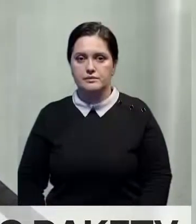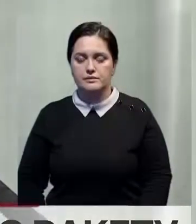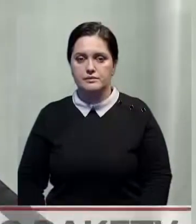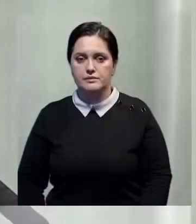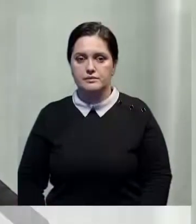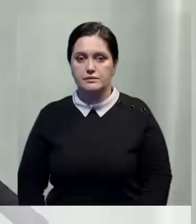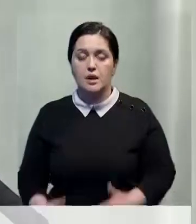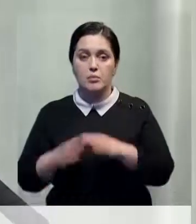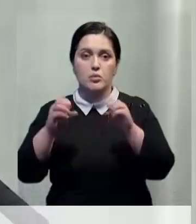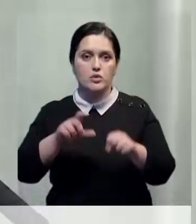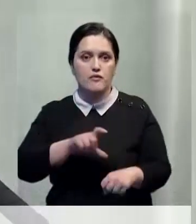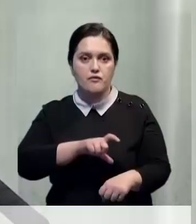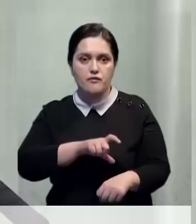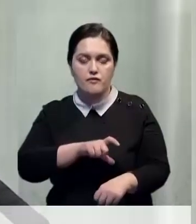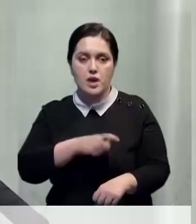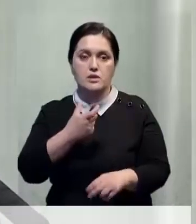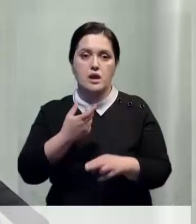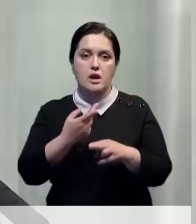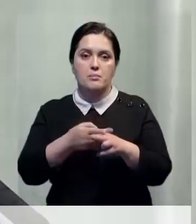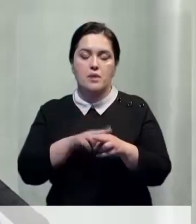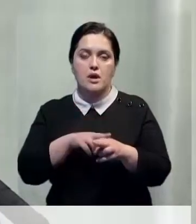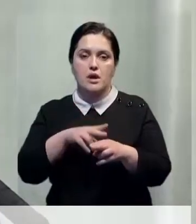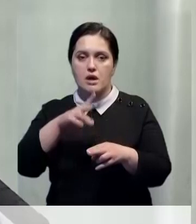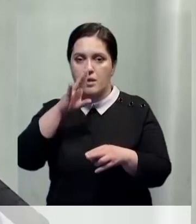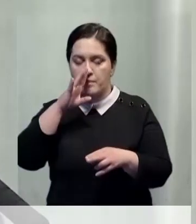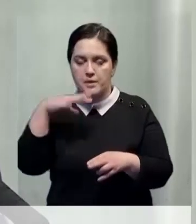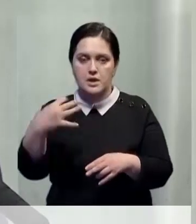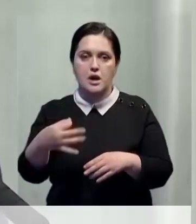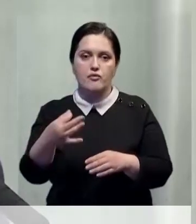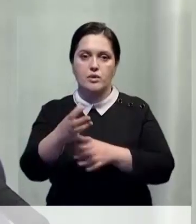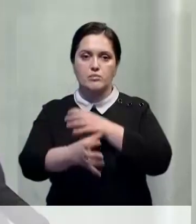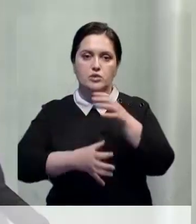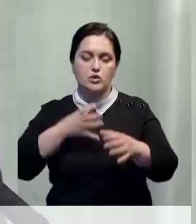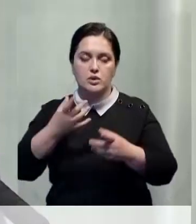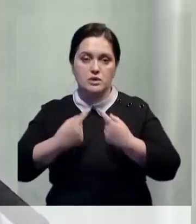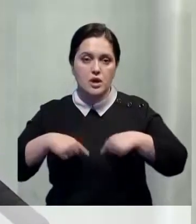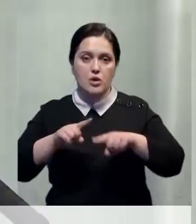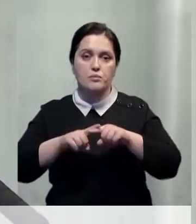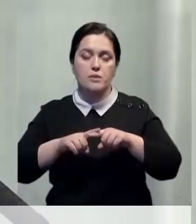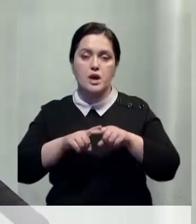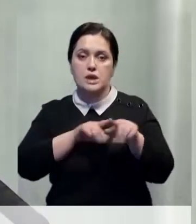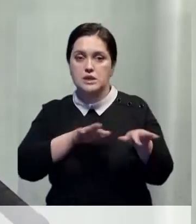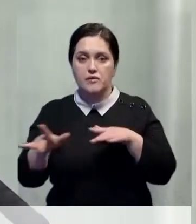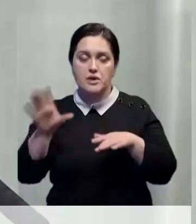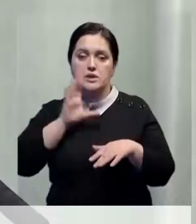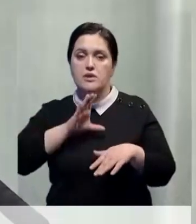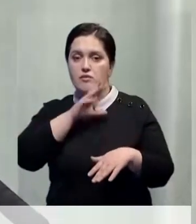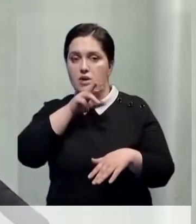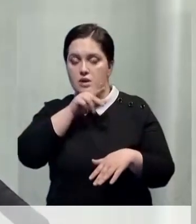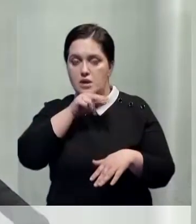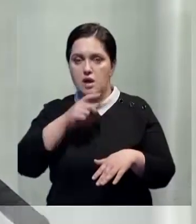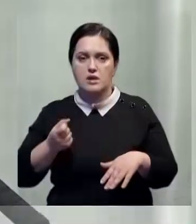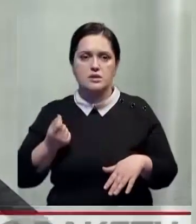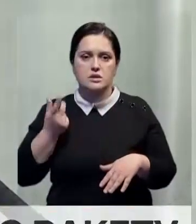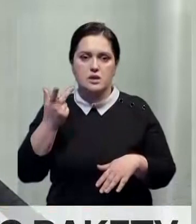Этот пуск является возмутительным актом, который обостряет провокацию против всего международного сообщества. А ряд действий Северной Кореи, включая